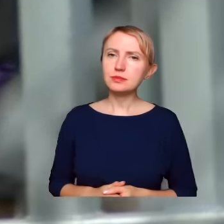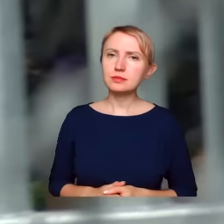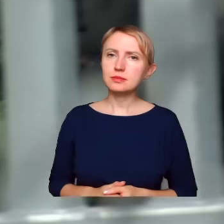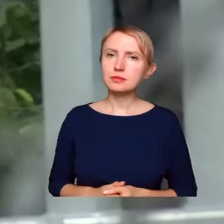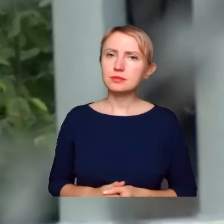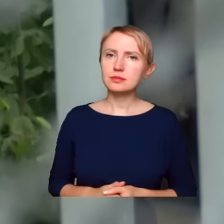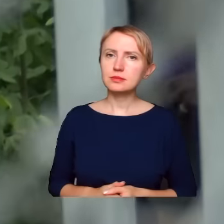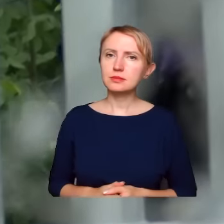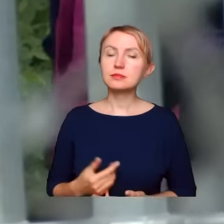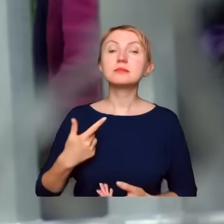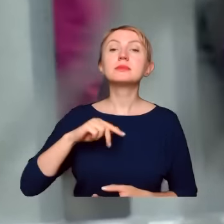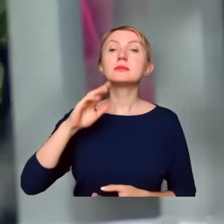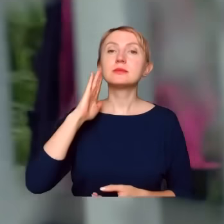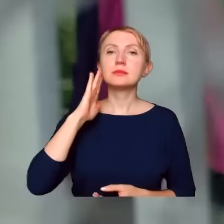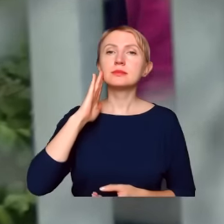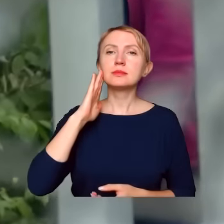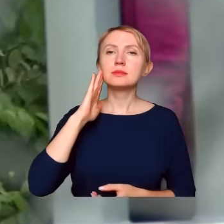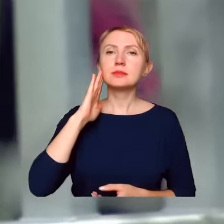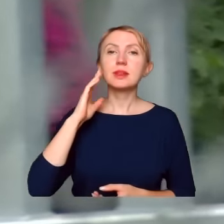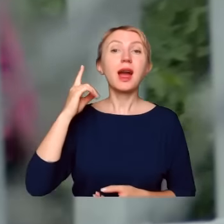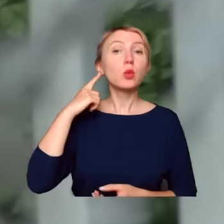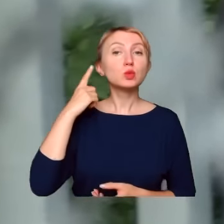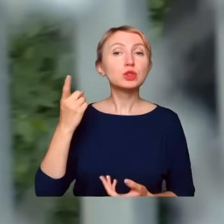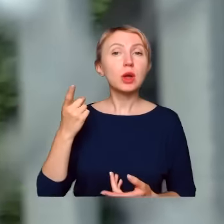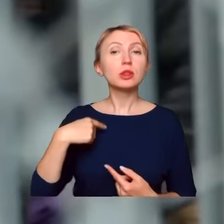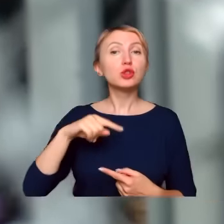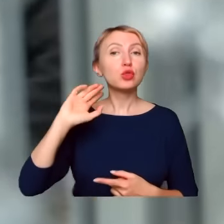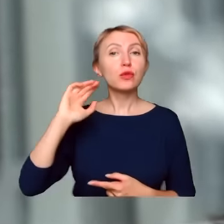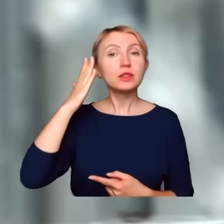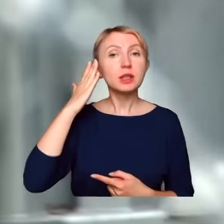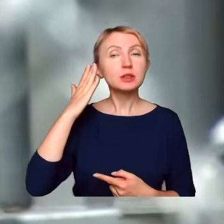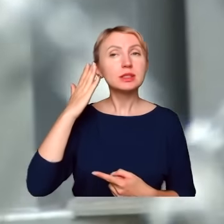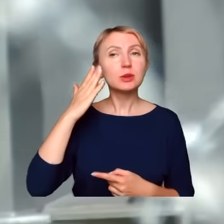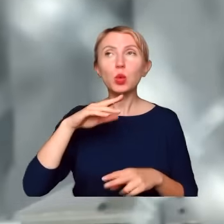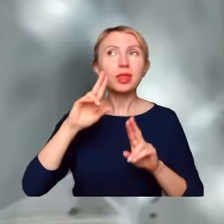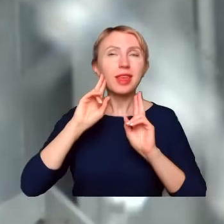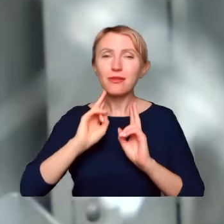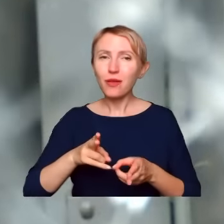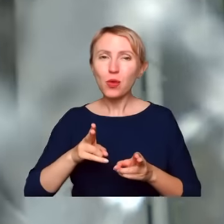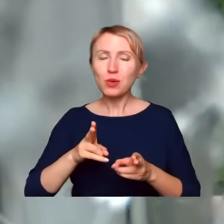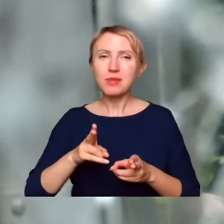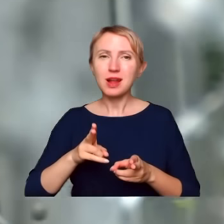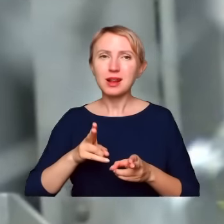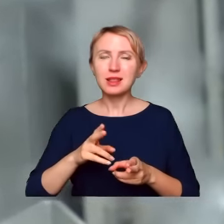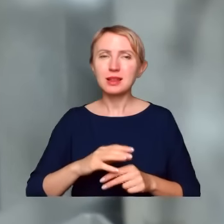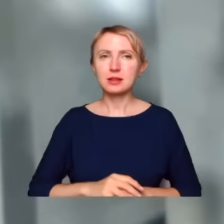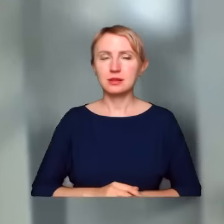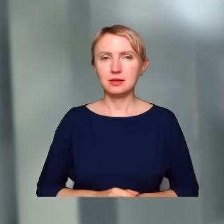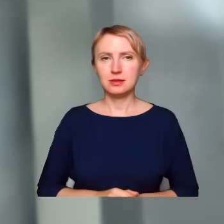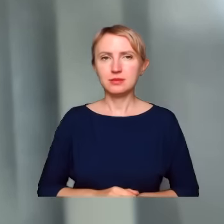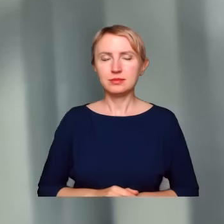Z tego co wiem, a usłyszałem i dowiedziałem się w sposób nieformalny, niesformalizowany, to postępowanie jest